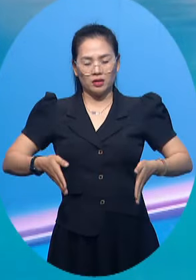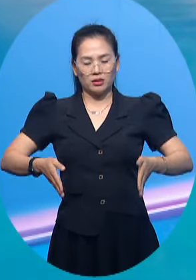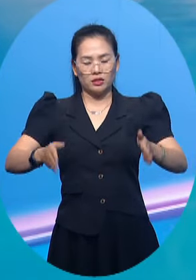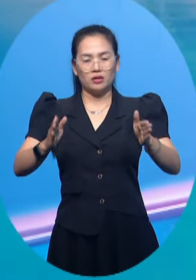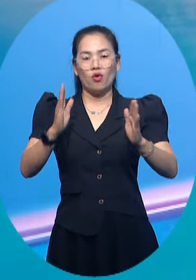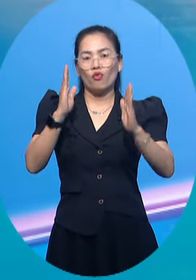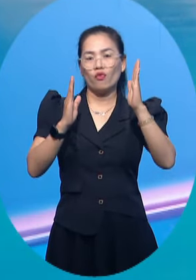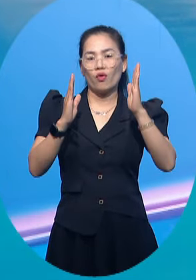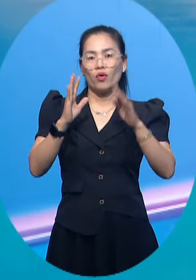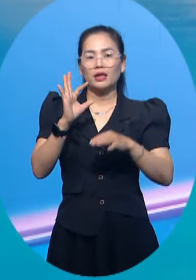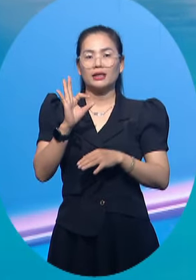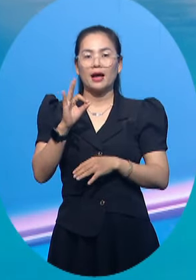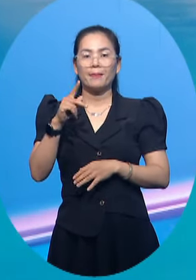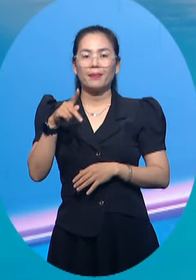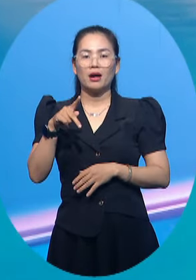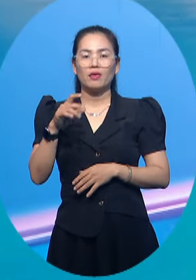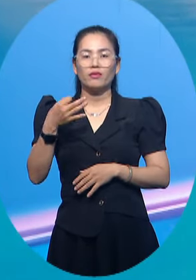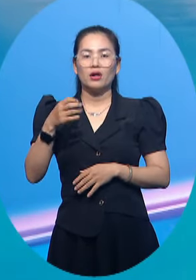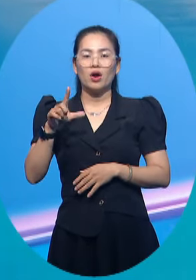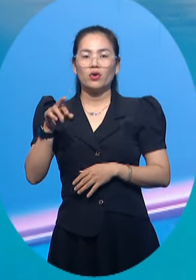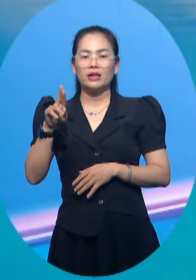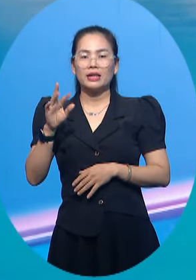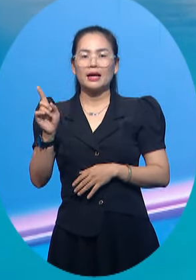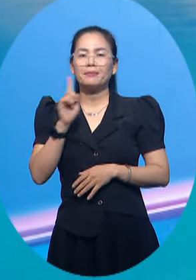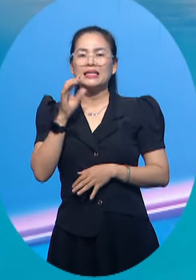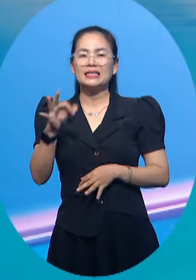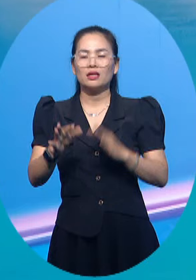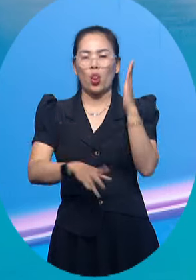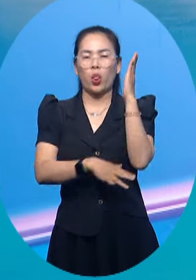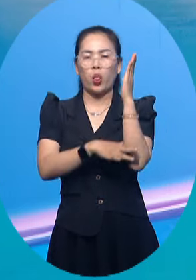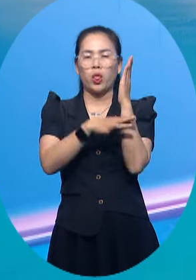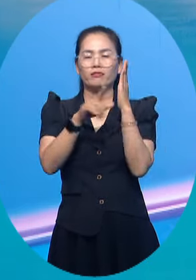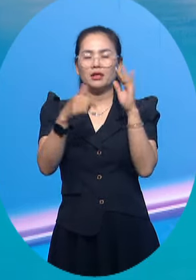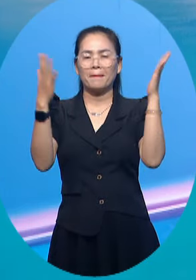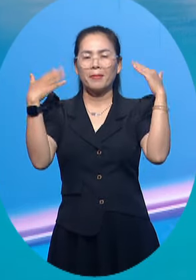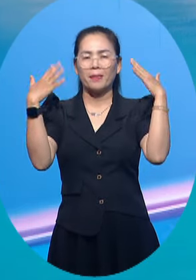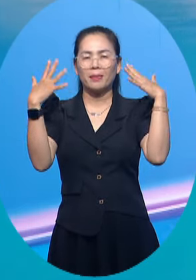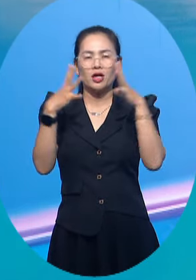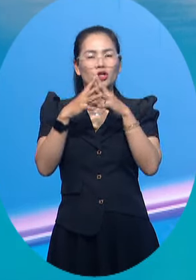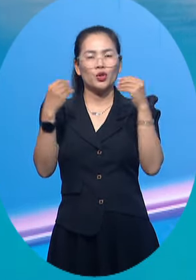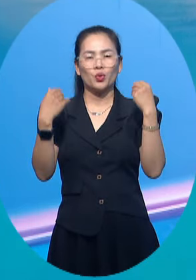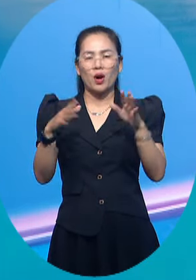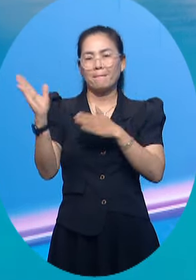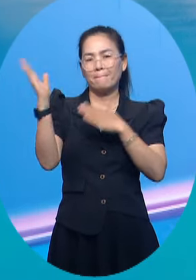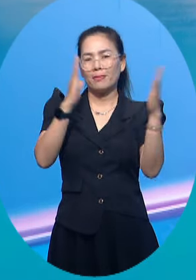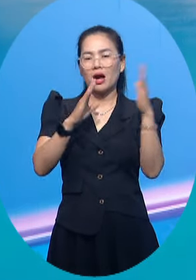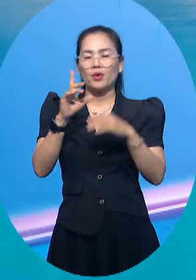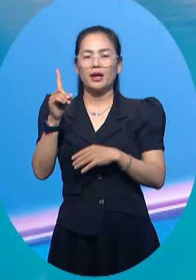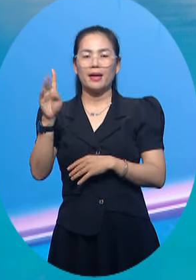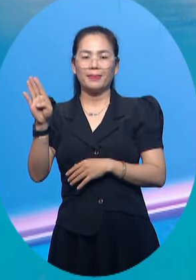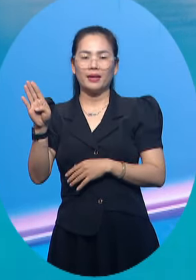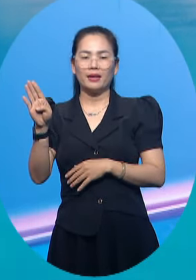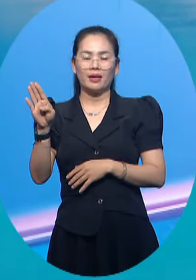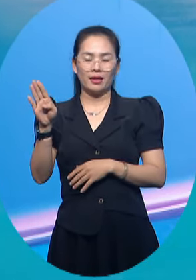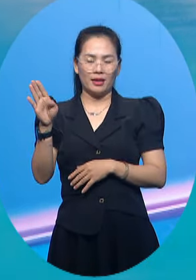Các đường phố ở thành phố Tampa, Florida bị ngập lụt vào ngày 5 tháng 8 sau khi một trận mưa như trút nước từ cơn bão nhiệt đới Debbie đổ xuống